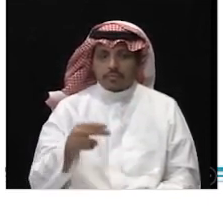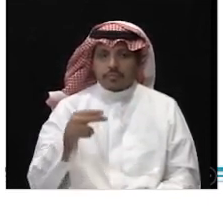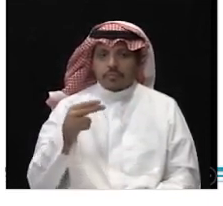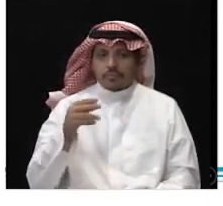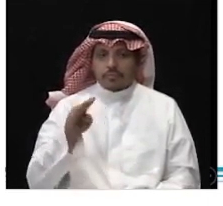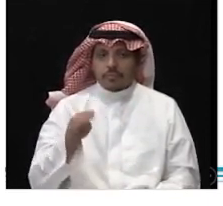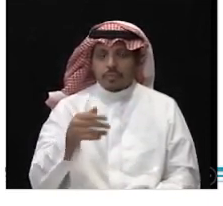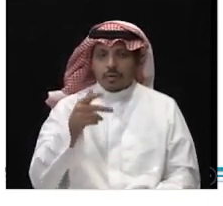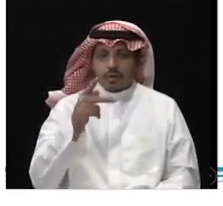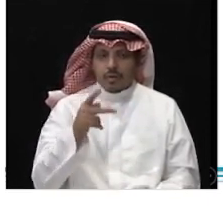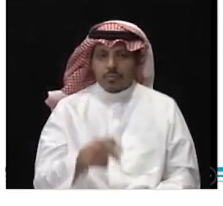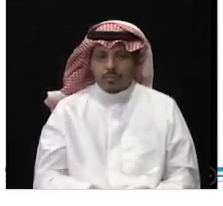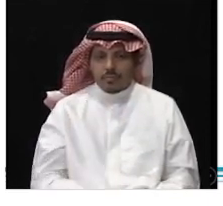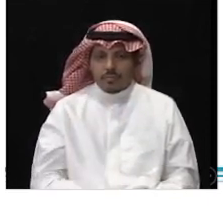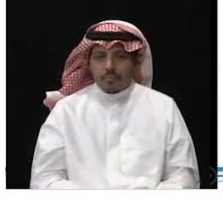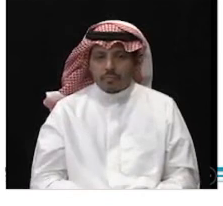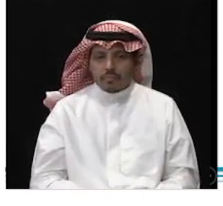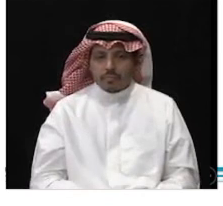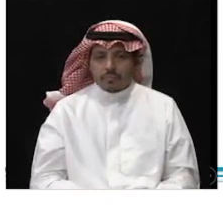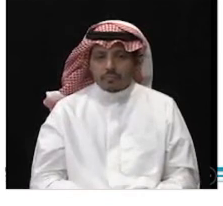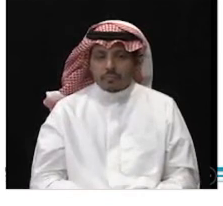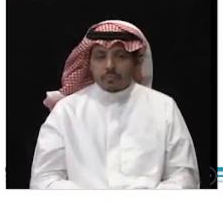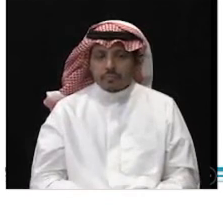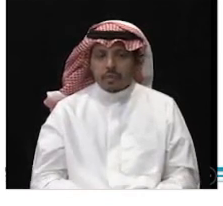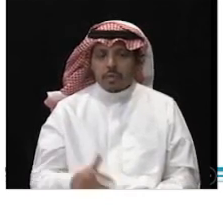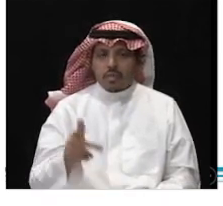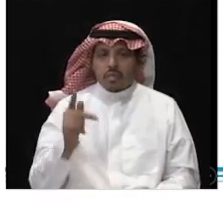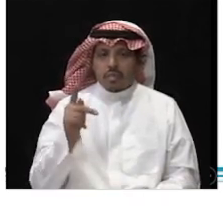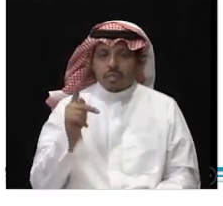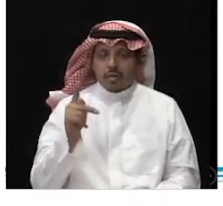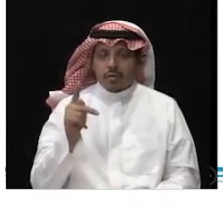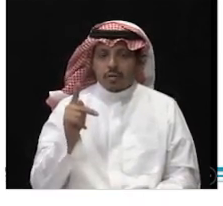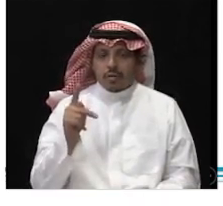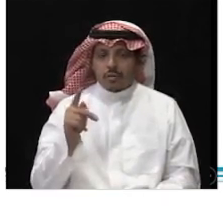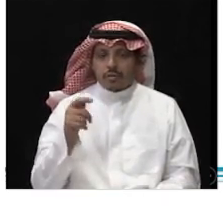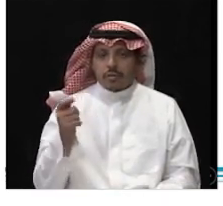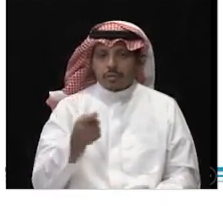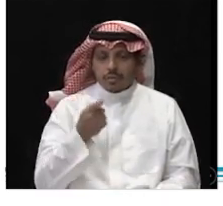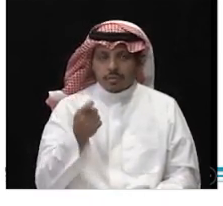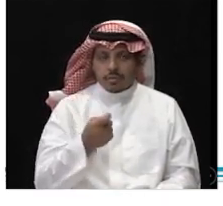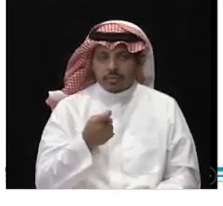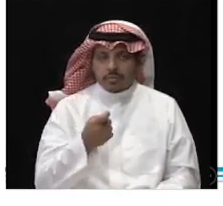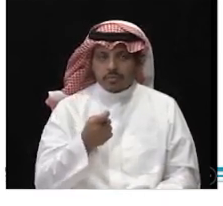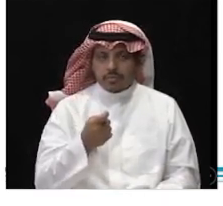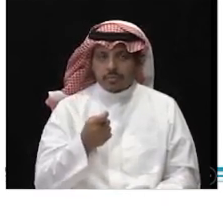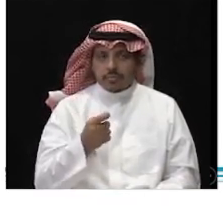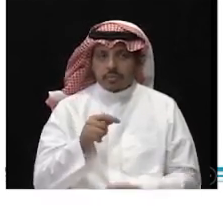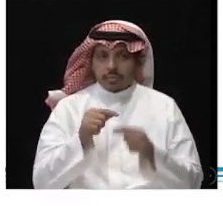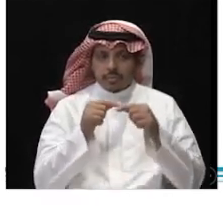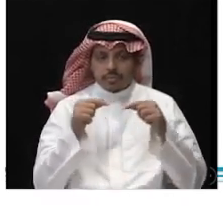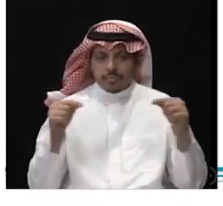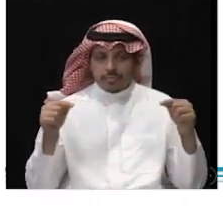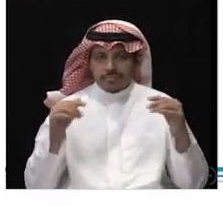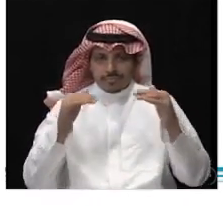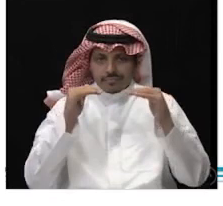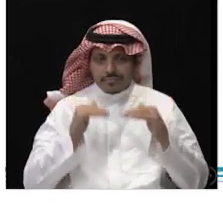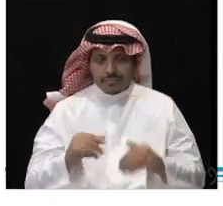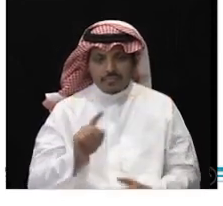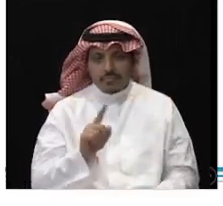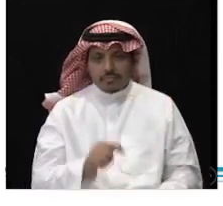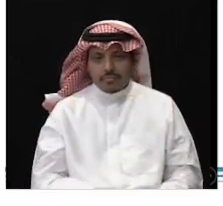عكاظ، أحسنتم، عكاظ. لاحظ حرف الظاء ذكرنا بأنه يكتب على السطر ولا ينزل